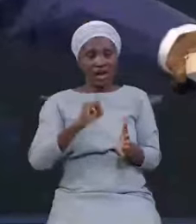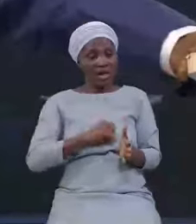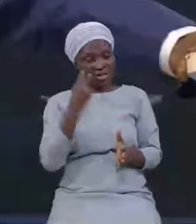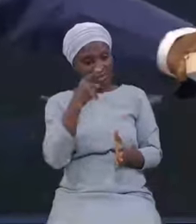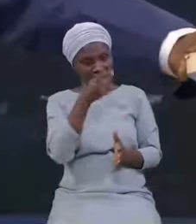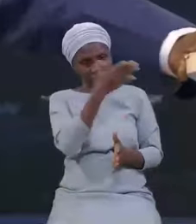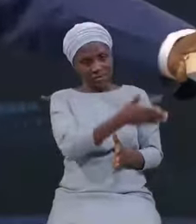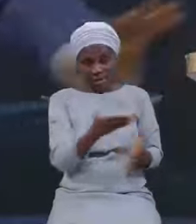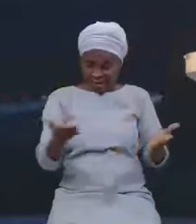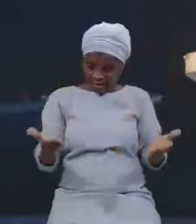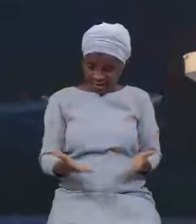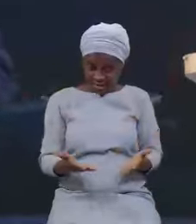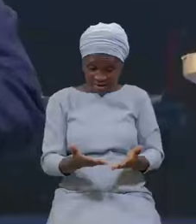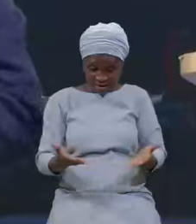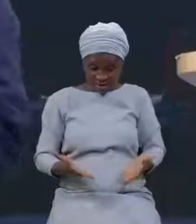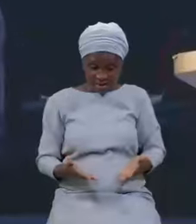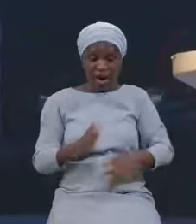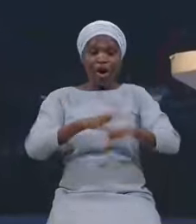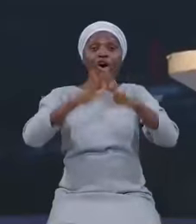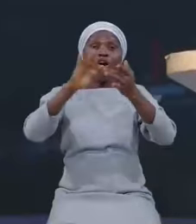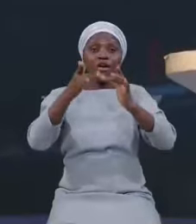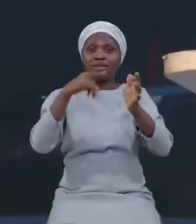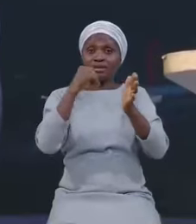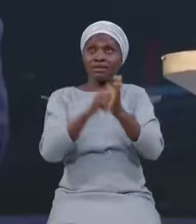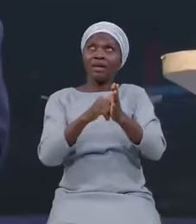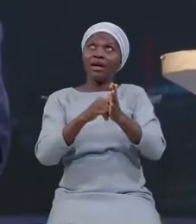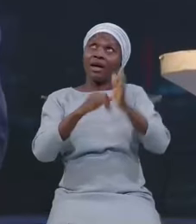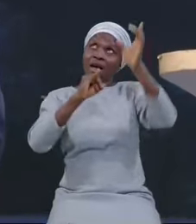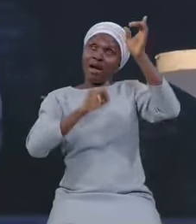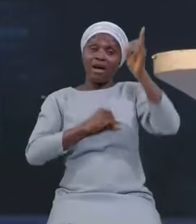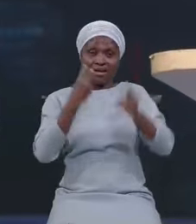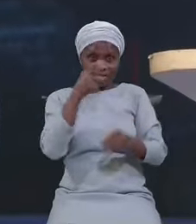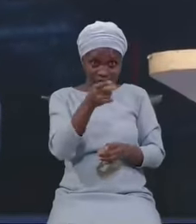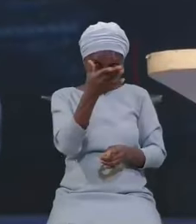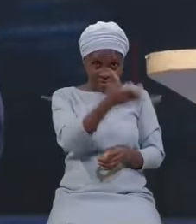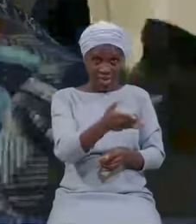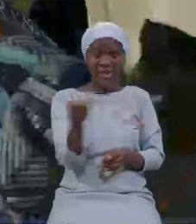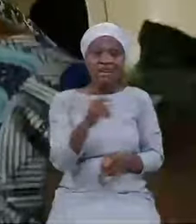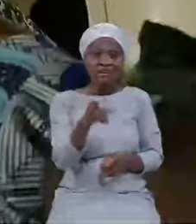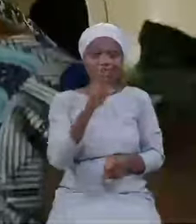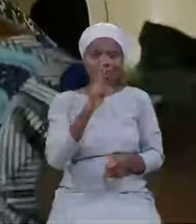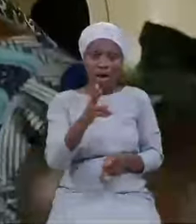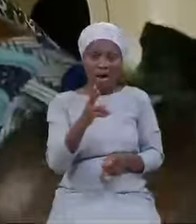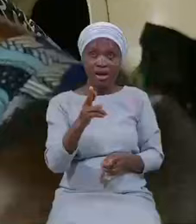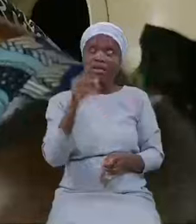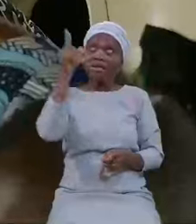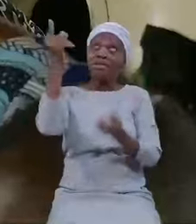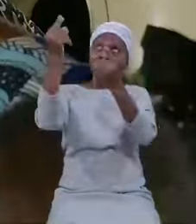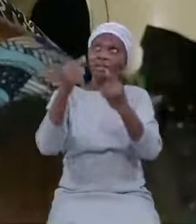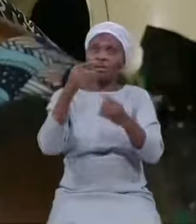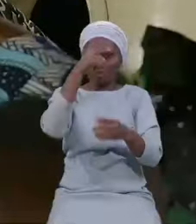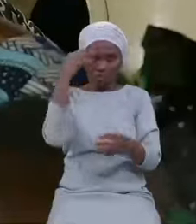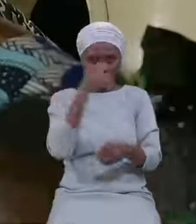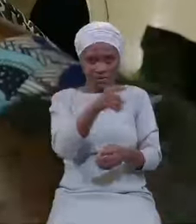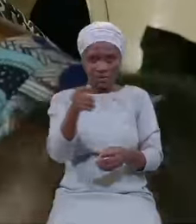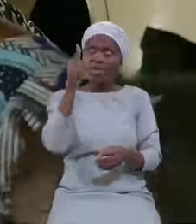ligne, partout tu es. Il est venu pour toi. Il est venu transformer ta vie.